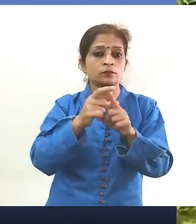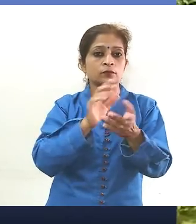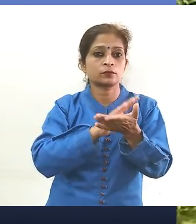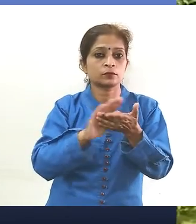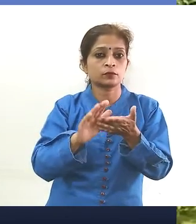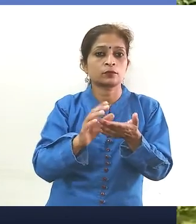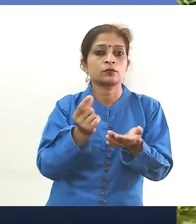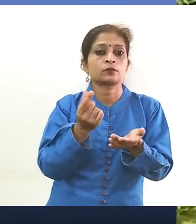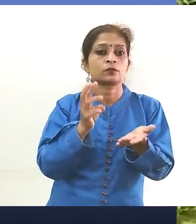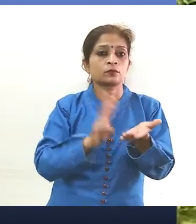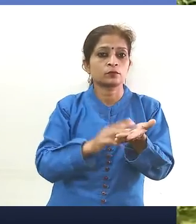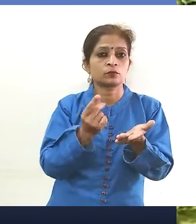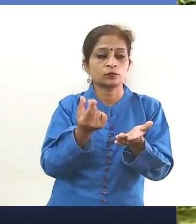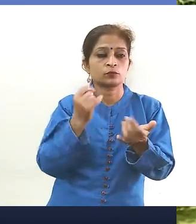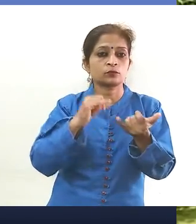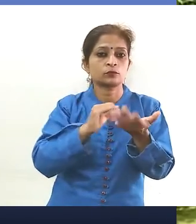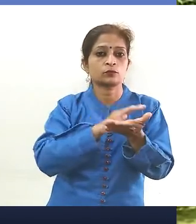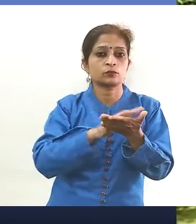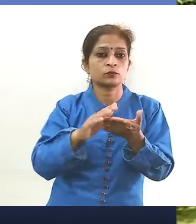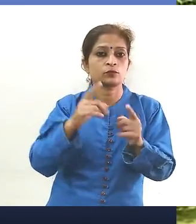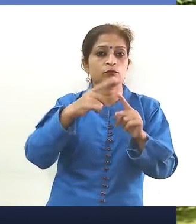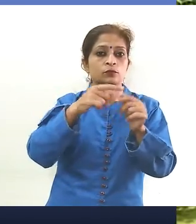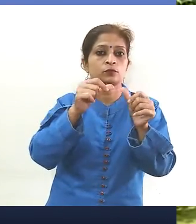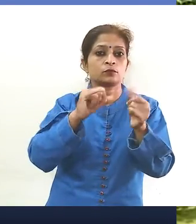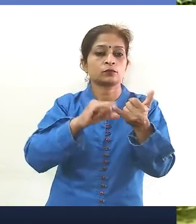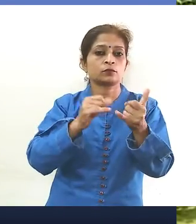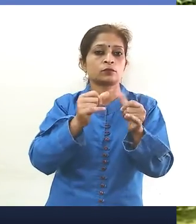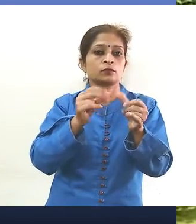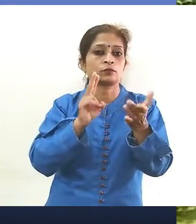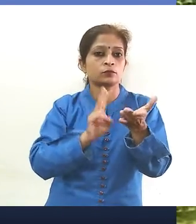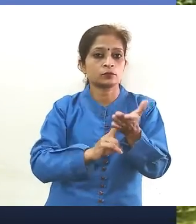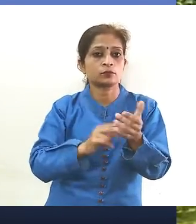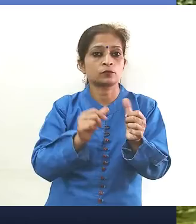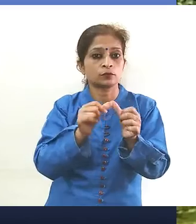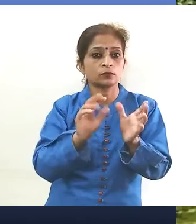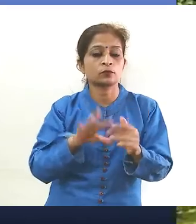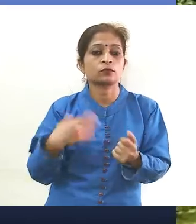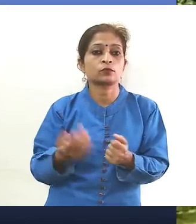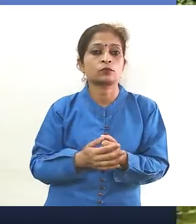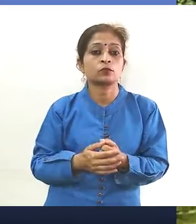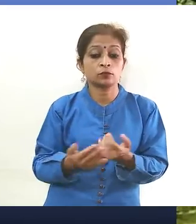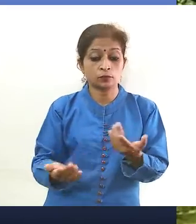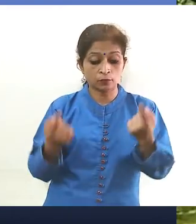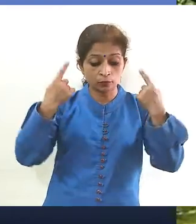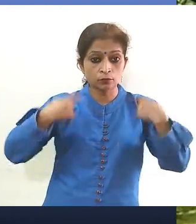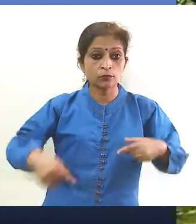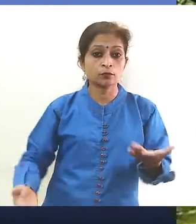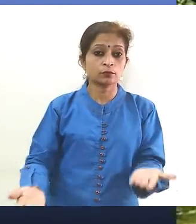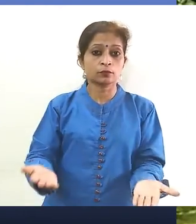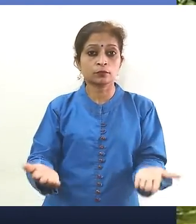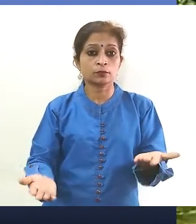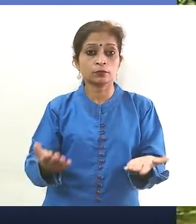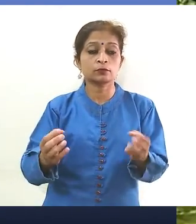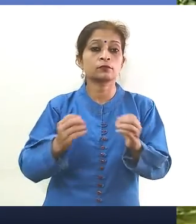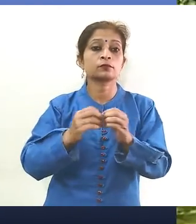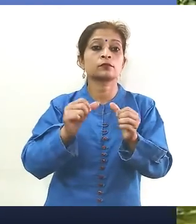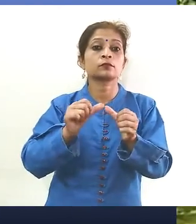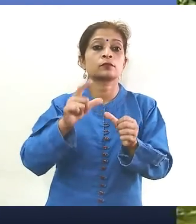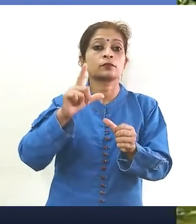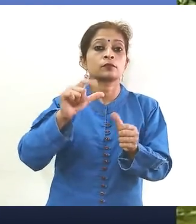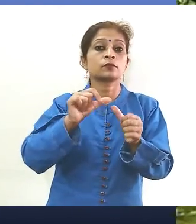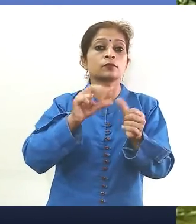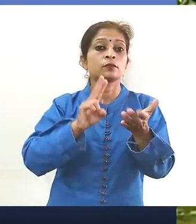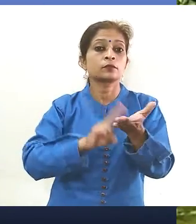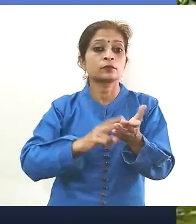ये सब कर सकते हैं। बॉडी का बैलेंस बनाने के लिए वृक्षासन, आधा से 1 घंटा प्रतिदिन